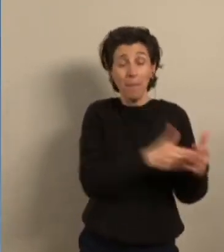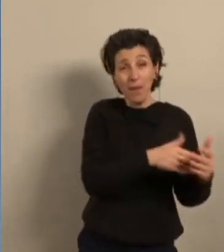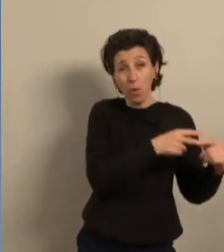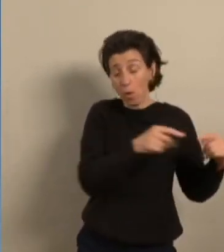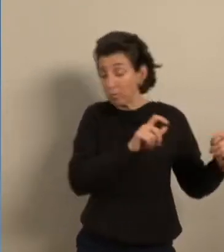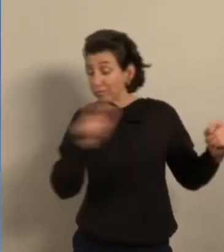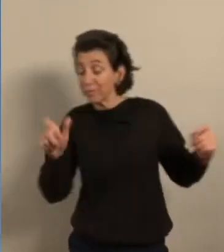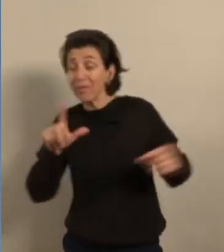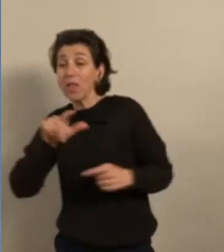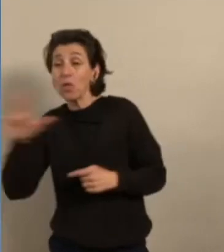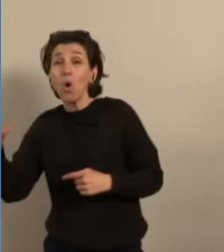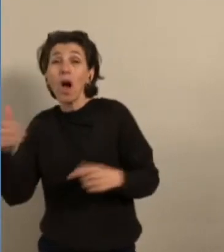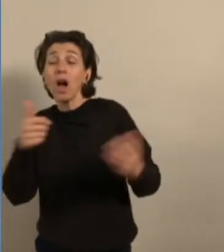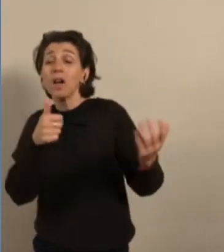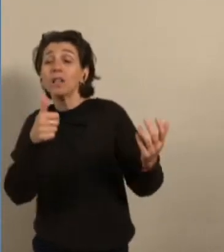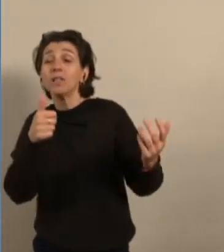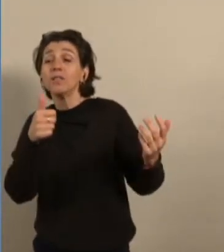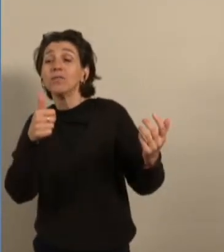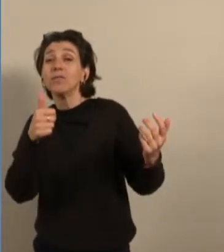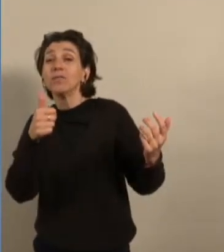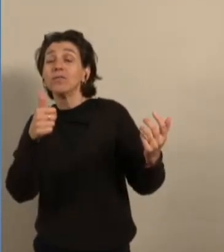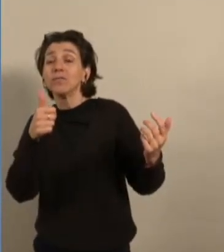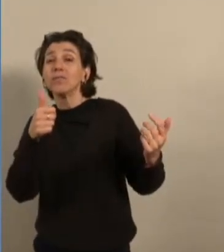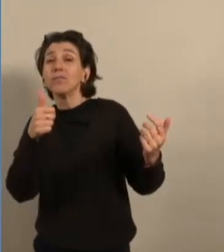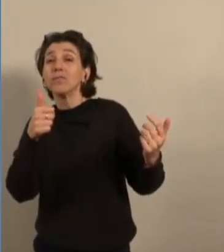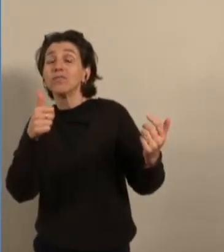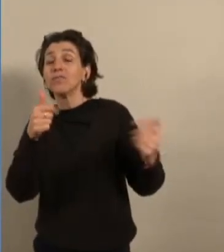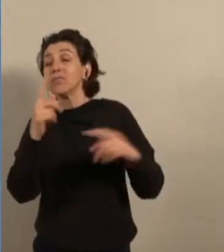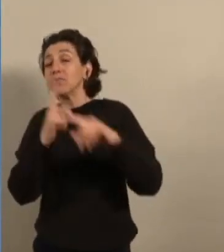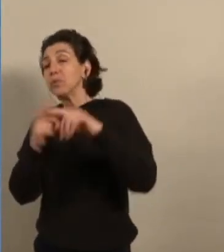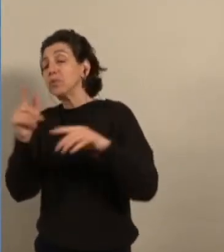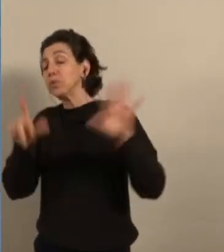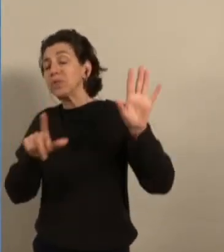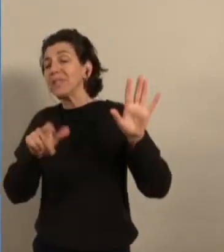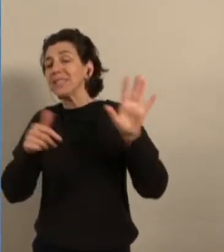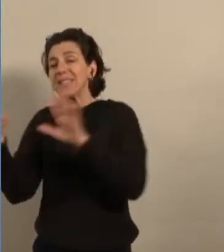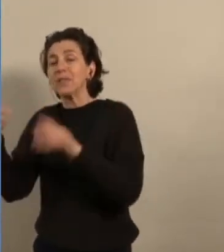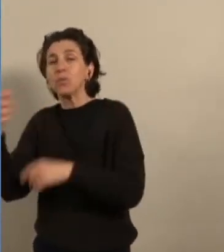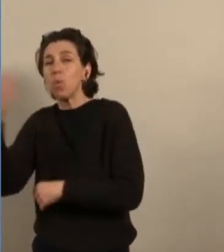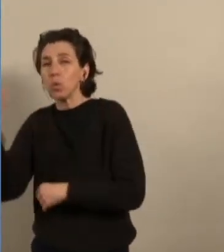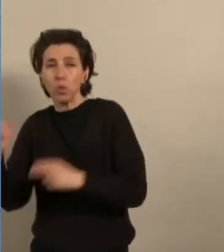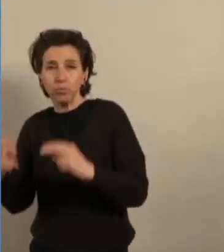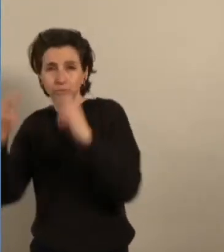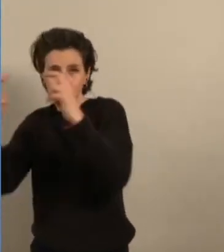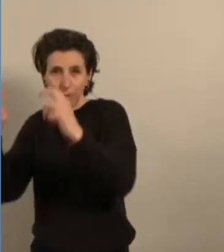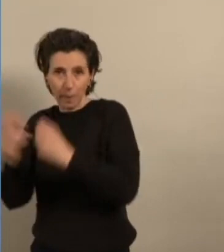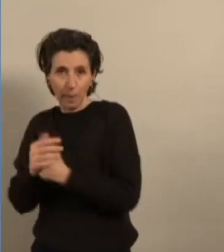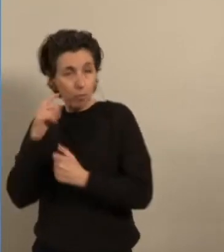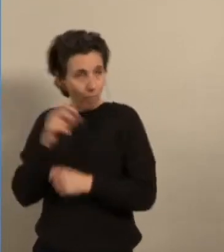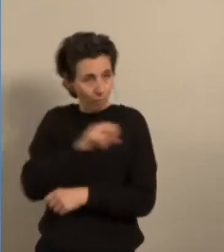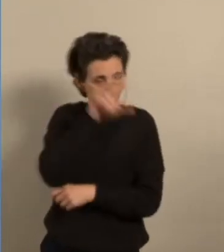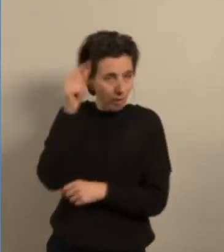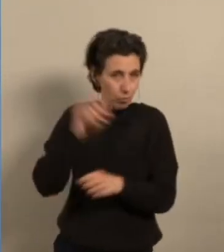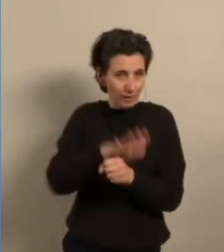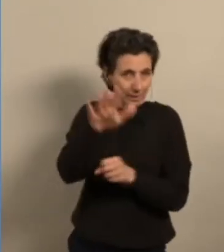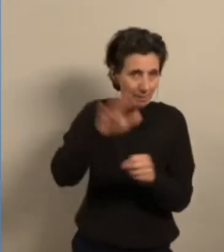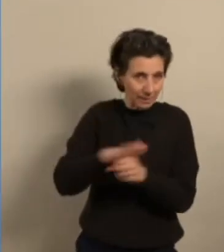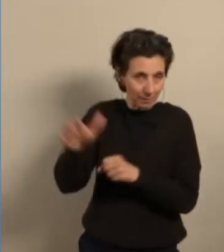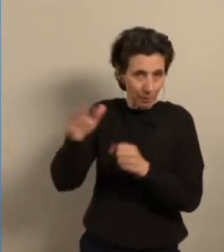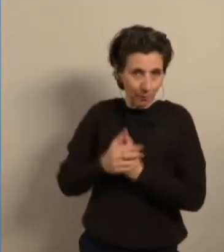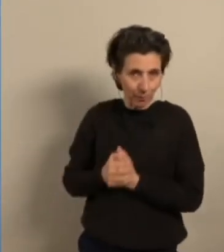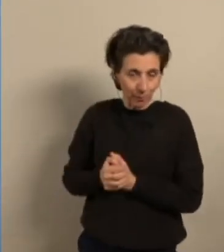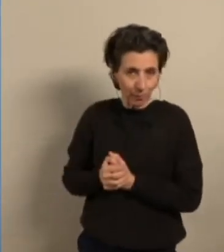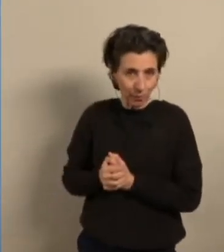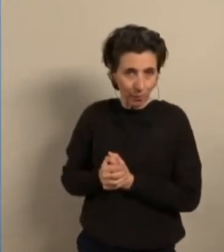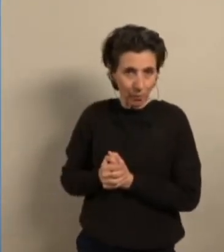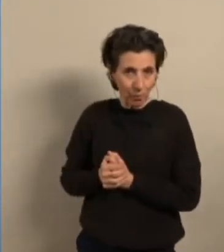soit une augmentation quasiment de plus 76%. pour les voyages et les déplacements.